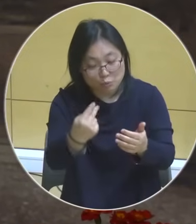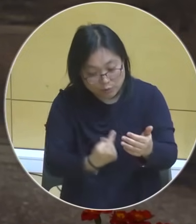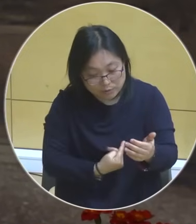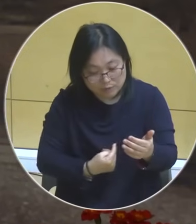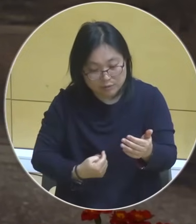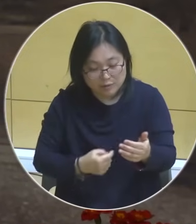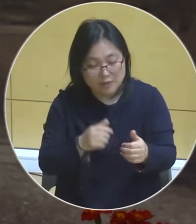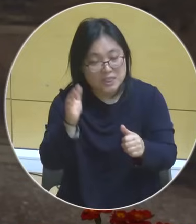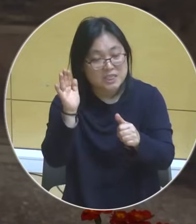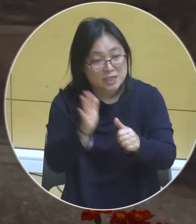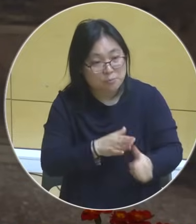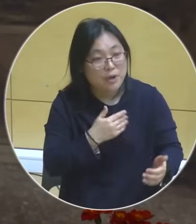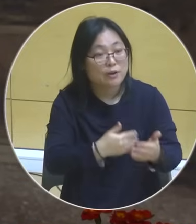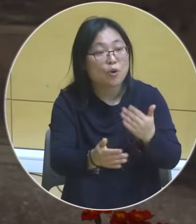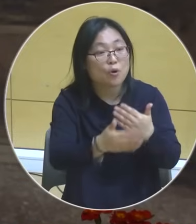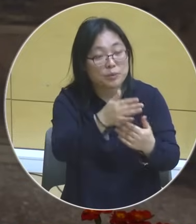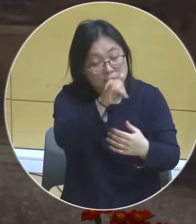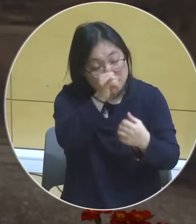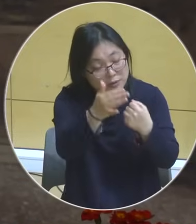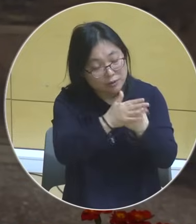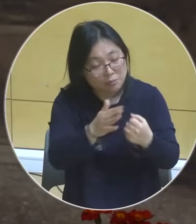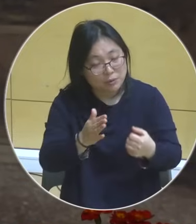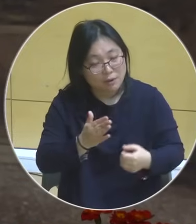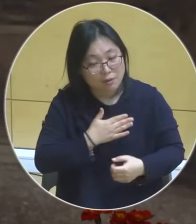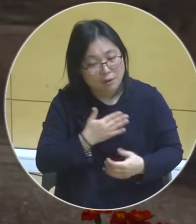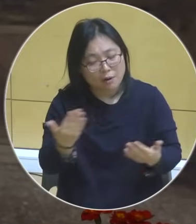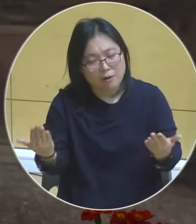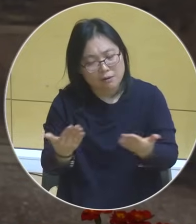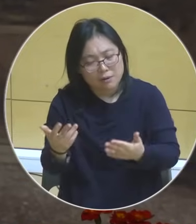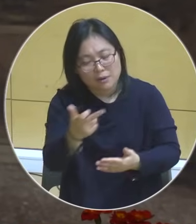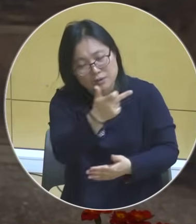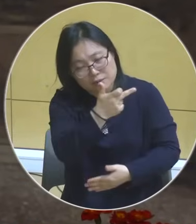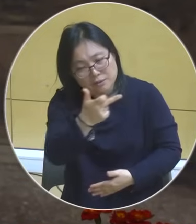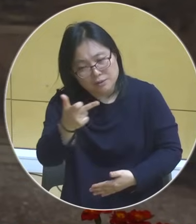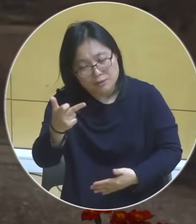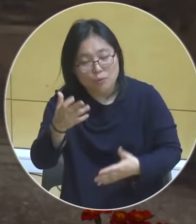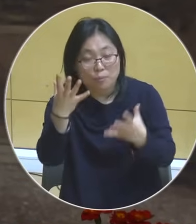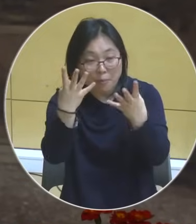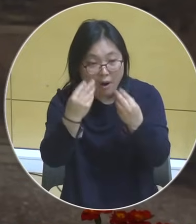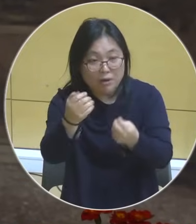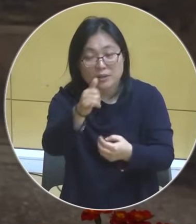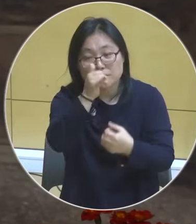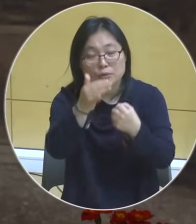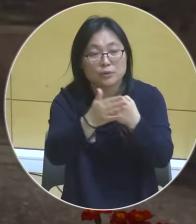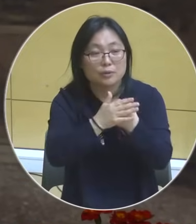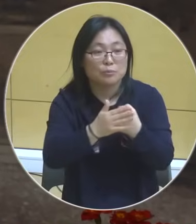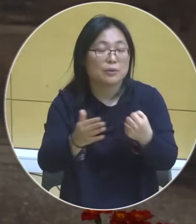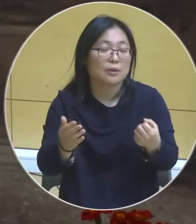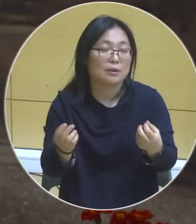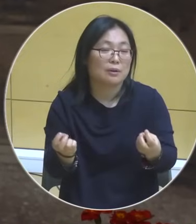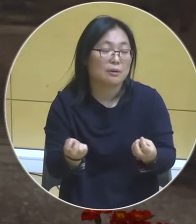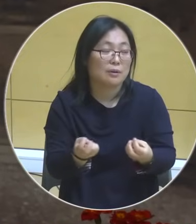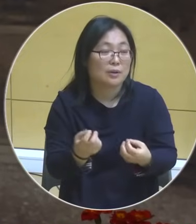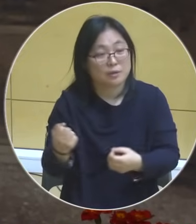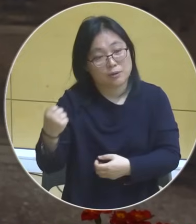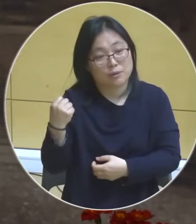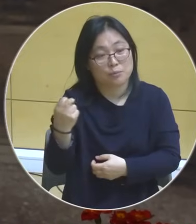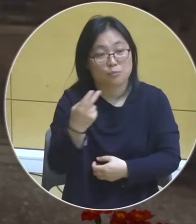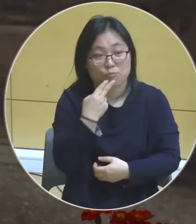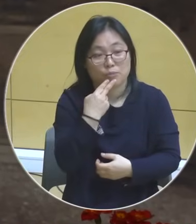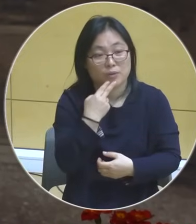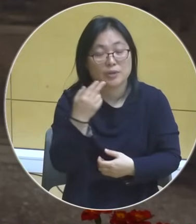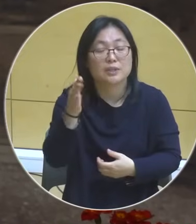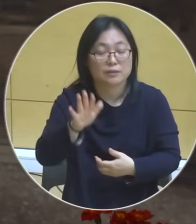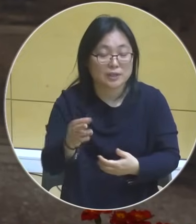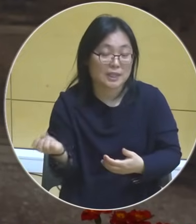자국을 가지고 있기 때문에 그는 자기가 해야 될 일이 너무나 크고 많이 남아있기 때문에 할 일이 없었습니다. 그런데 그로 하여금